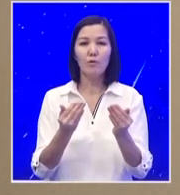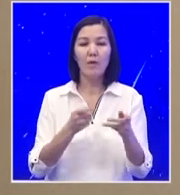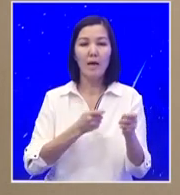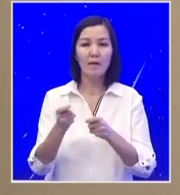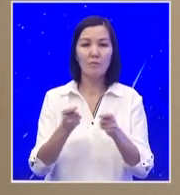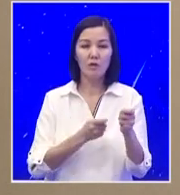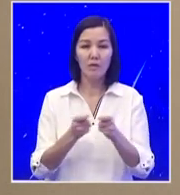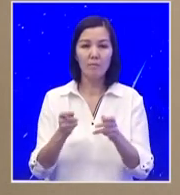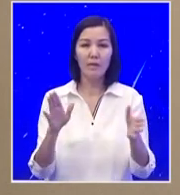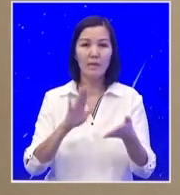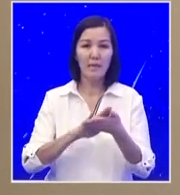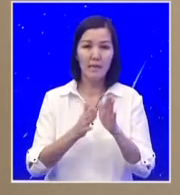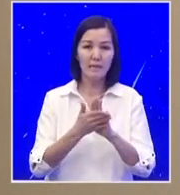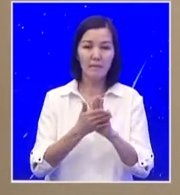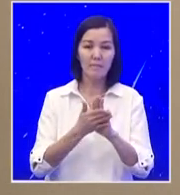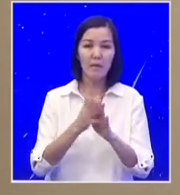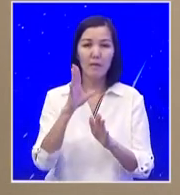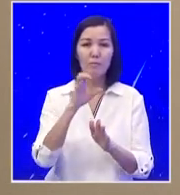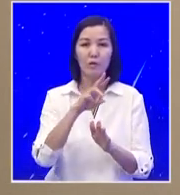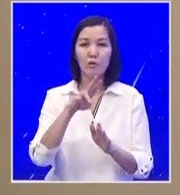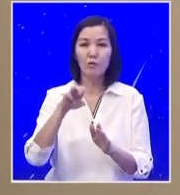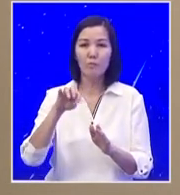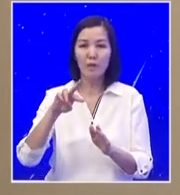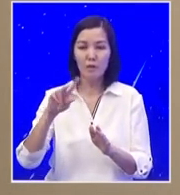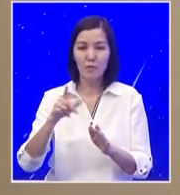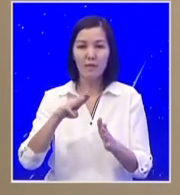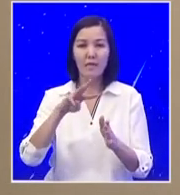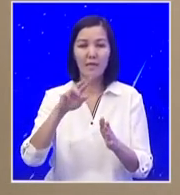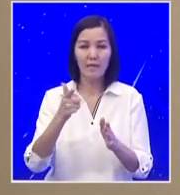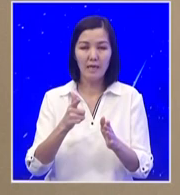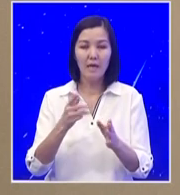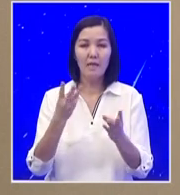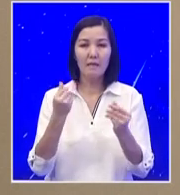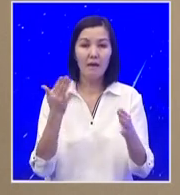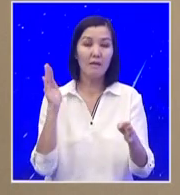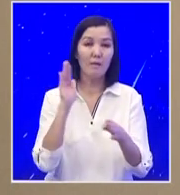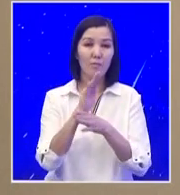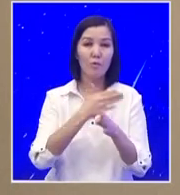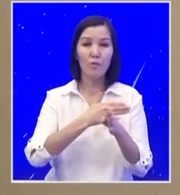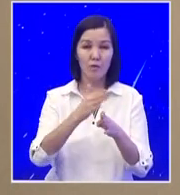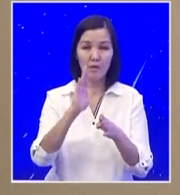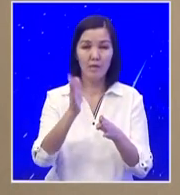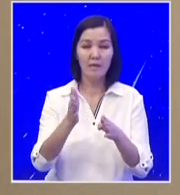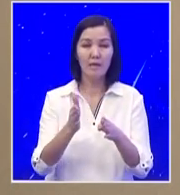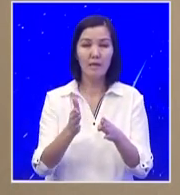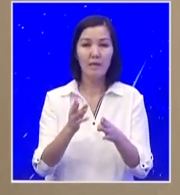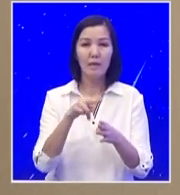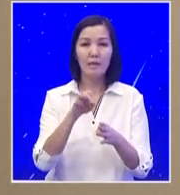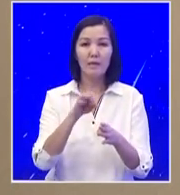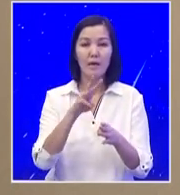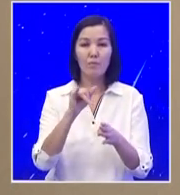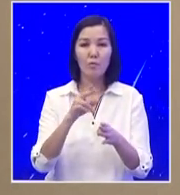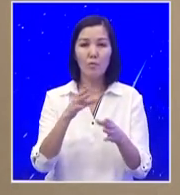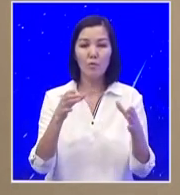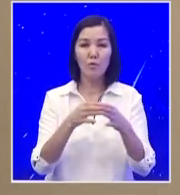акиматпен келісімге келдік. 500 миллион теңге тағы да бөлінеді. Бұл даму қоры 500